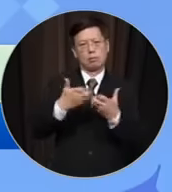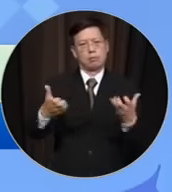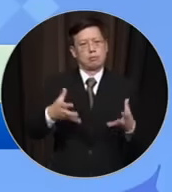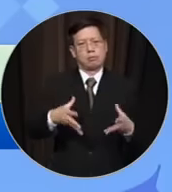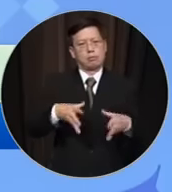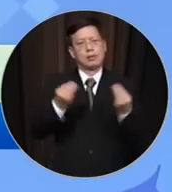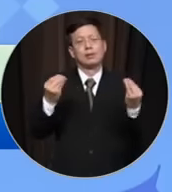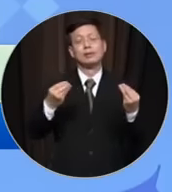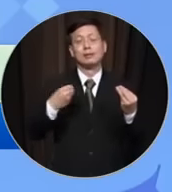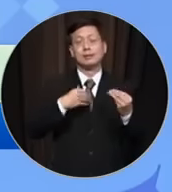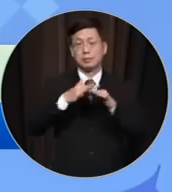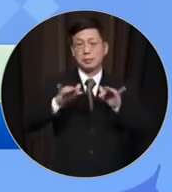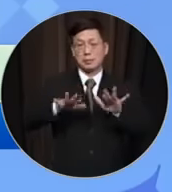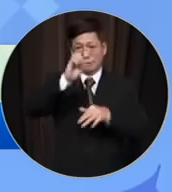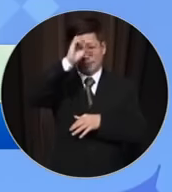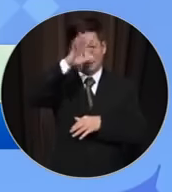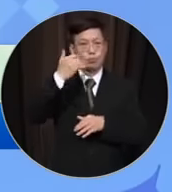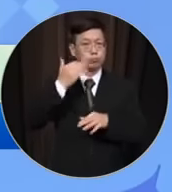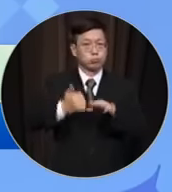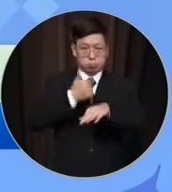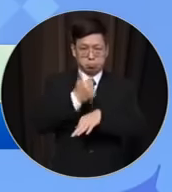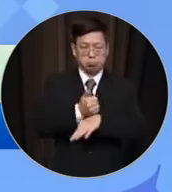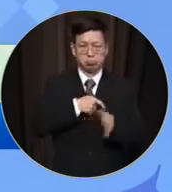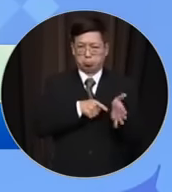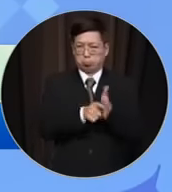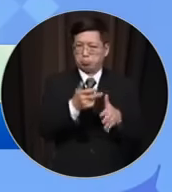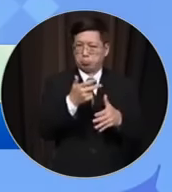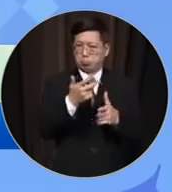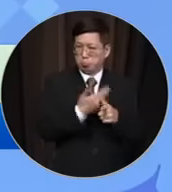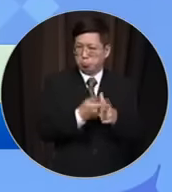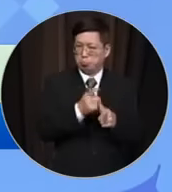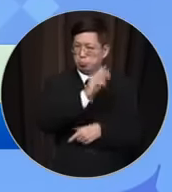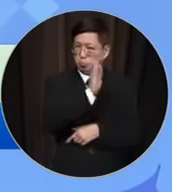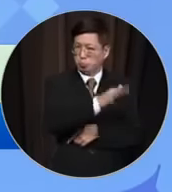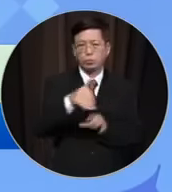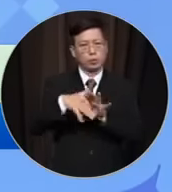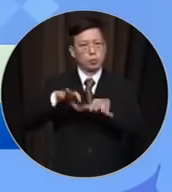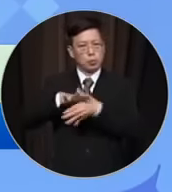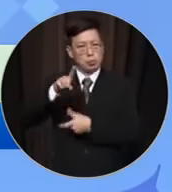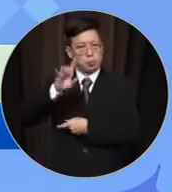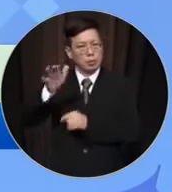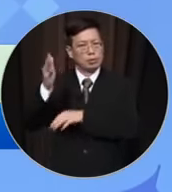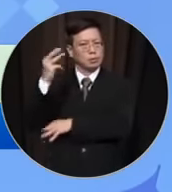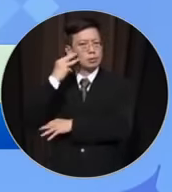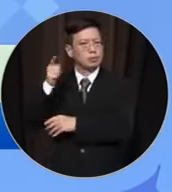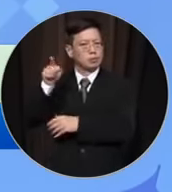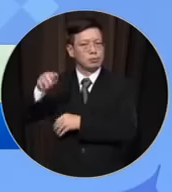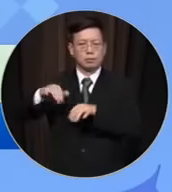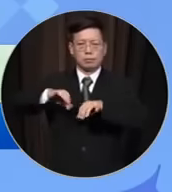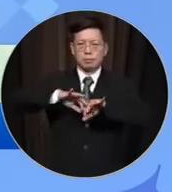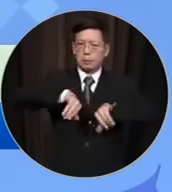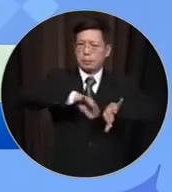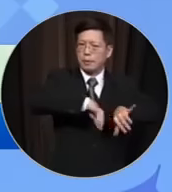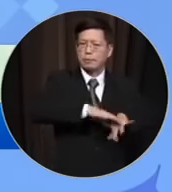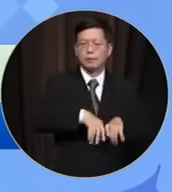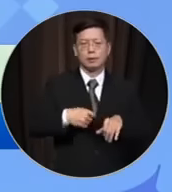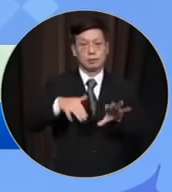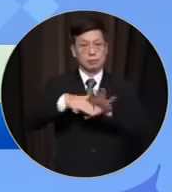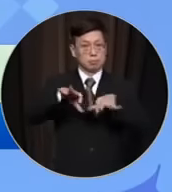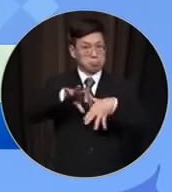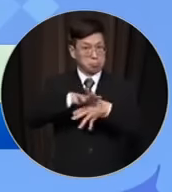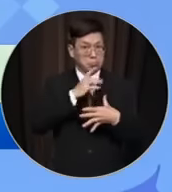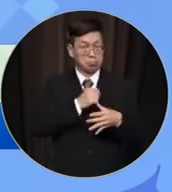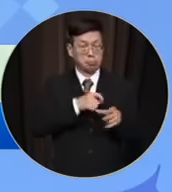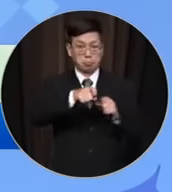色。民进党执政会让专业归专业，文化归文化，政治归政治，一定会让文化施